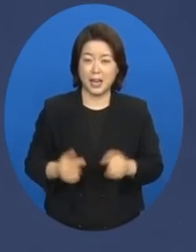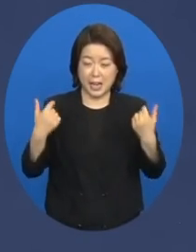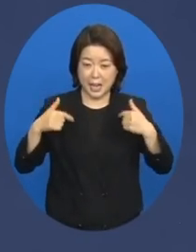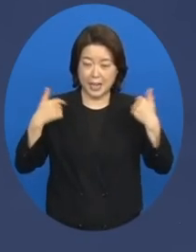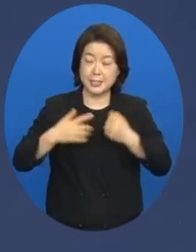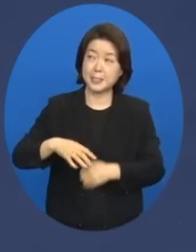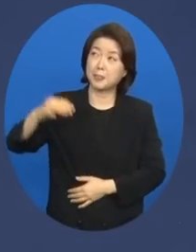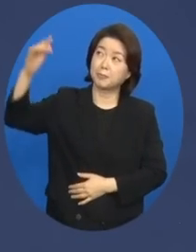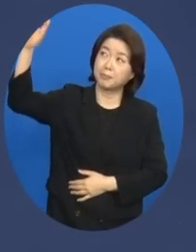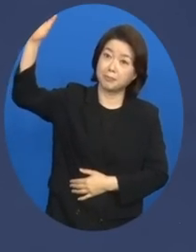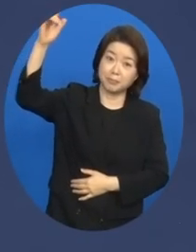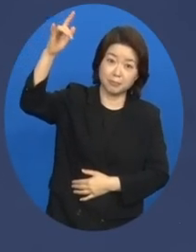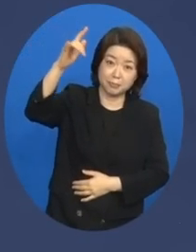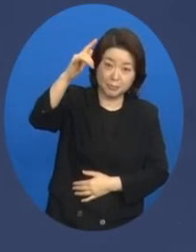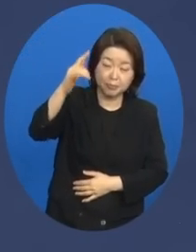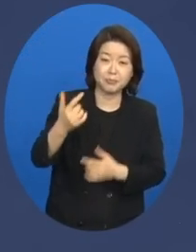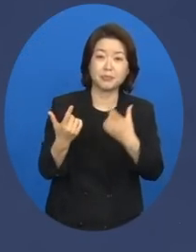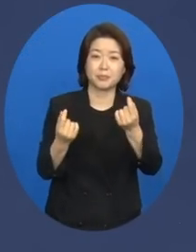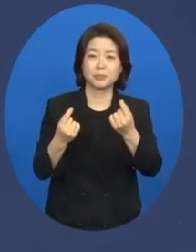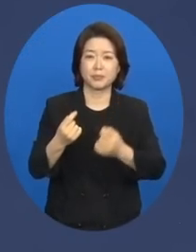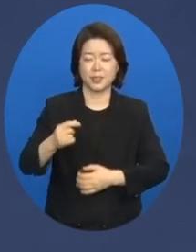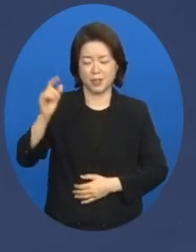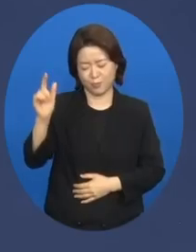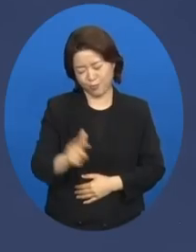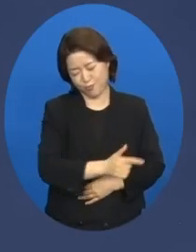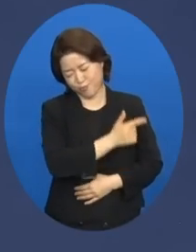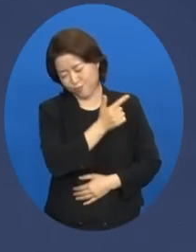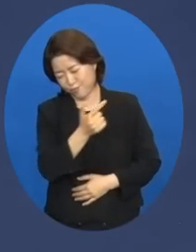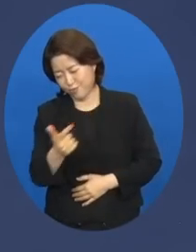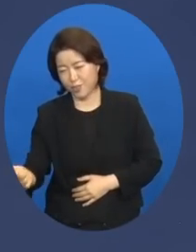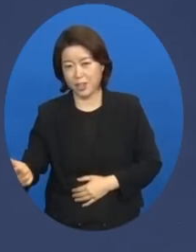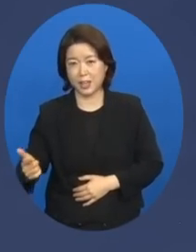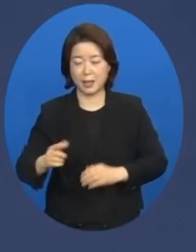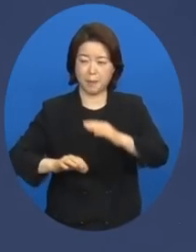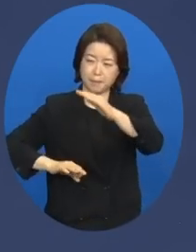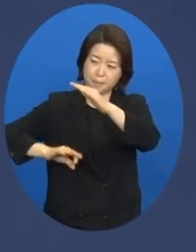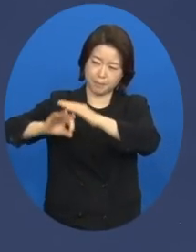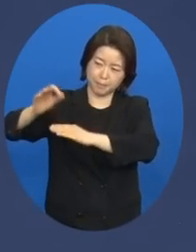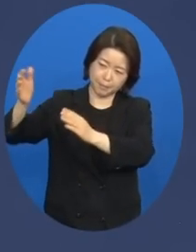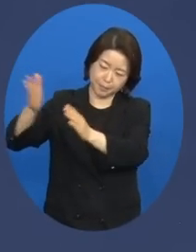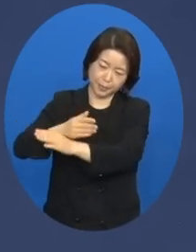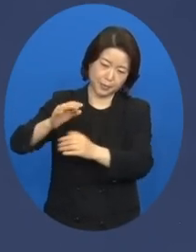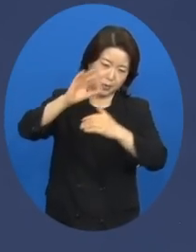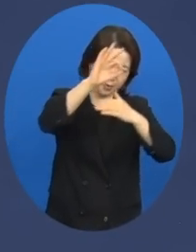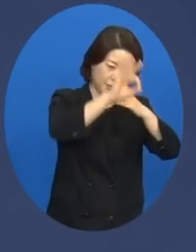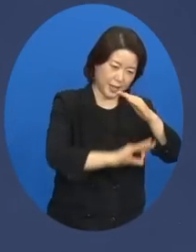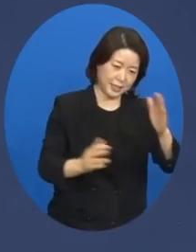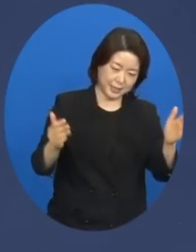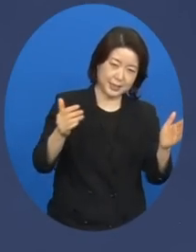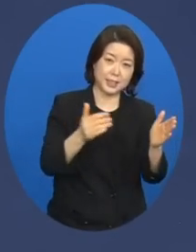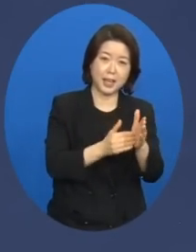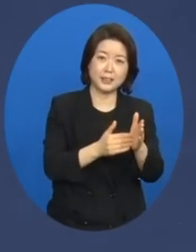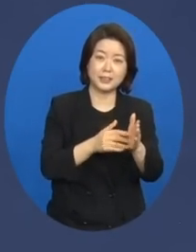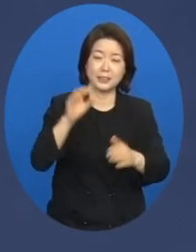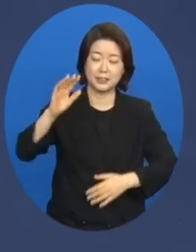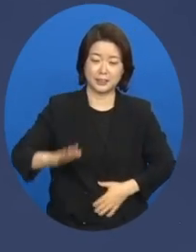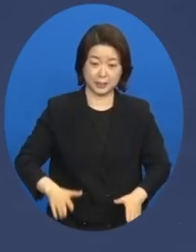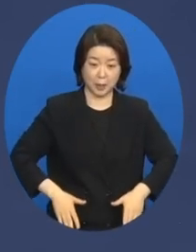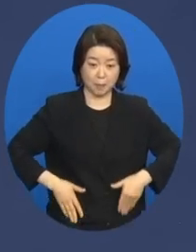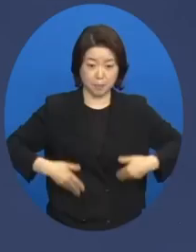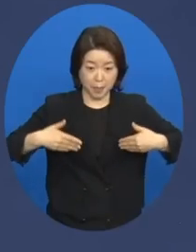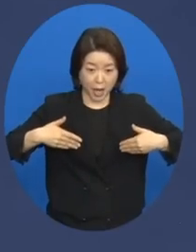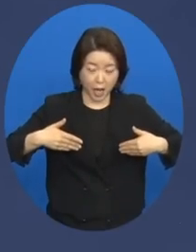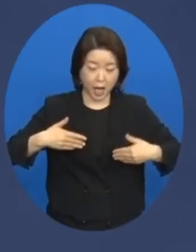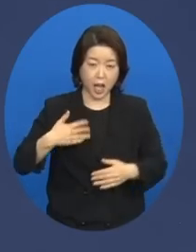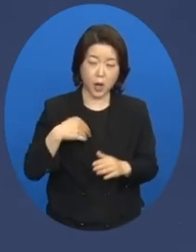햇빛이 하루 온종일 해 뜨는 데서부터 해지는 데까지 그 온기에서 피하여 숨을 자가